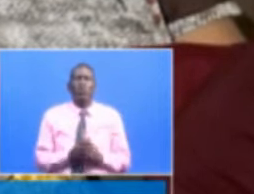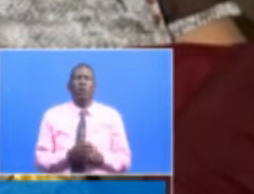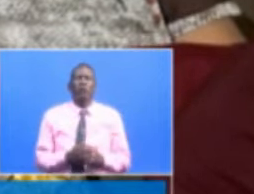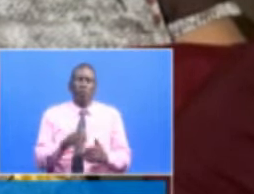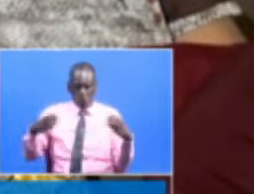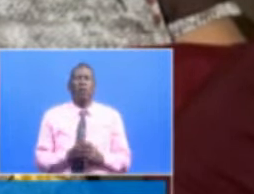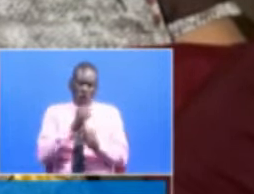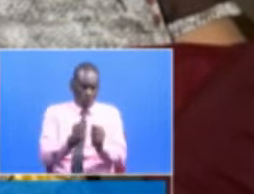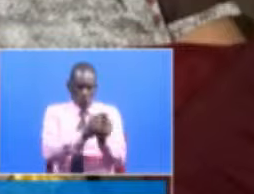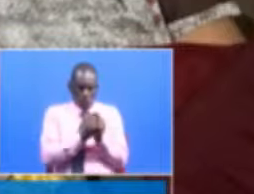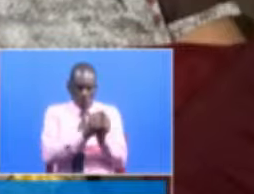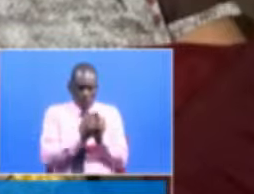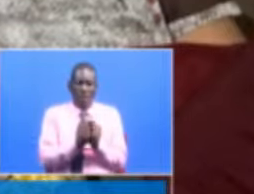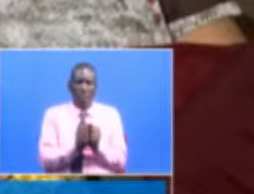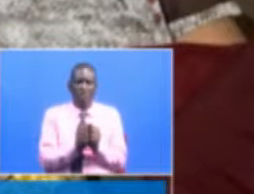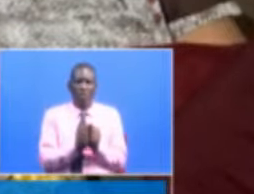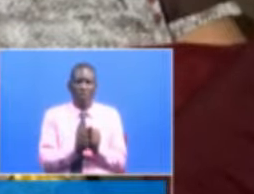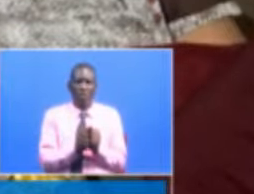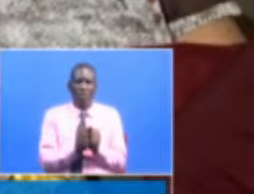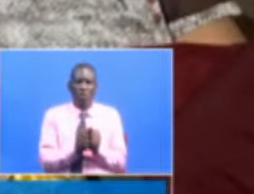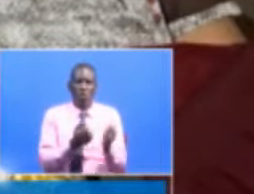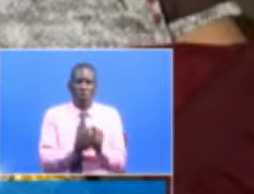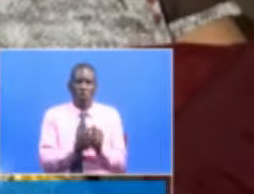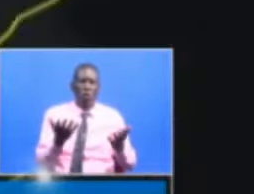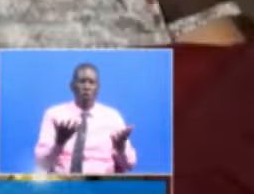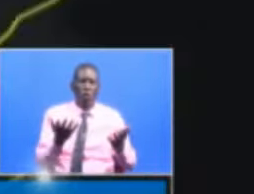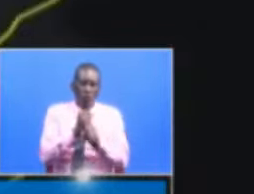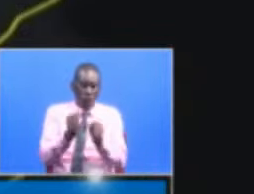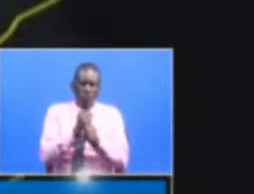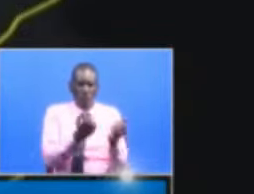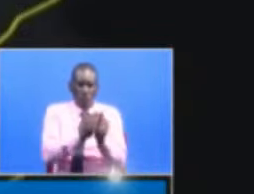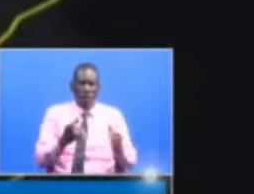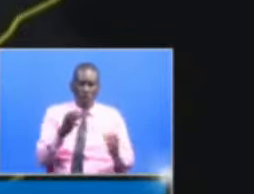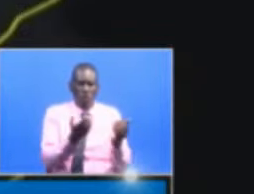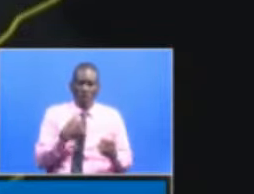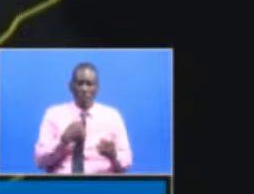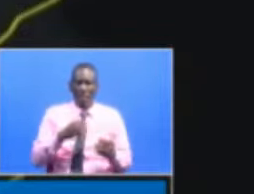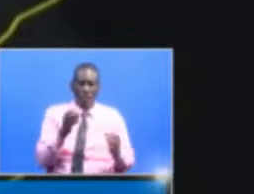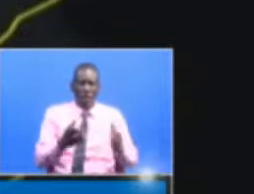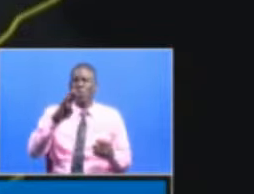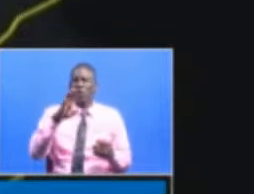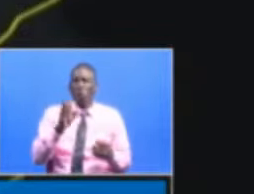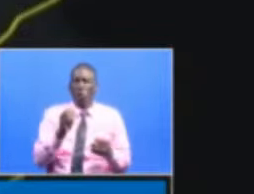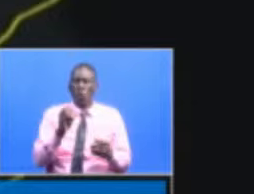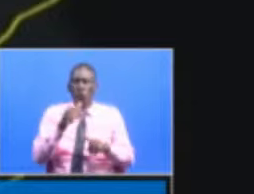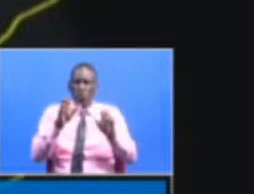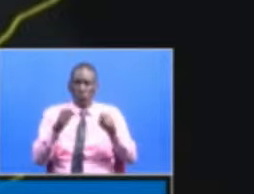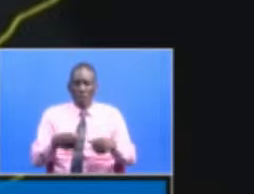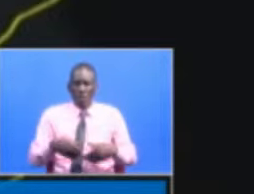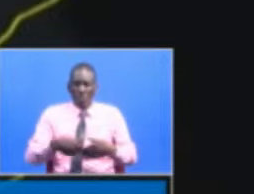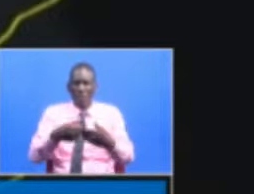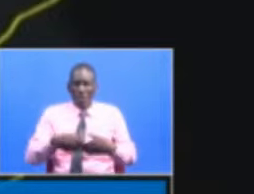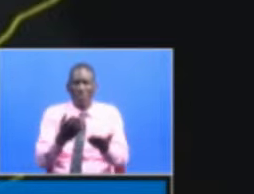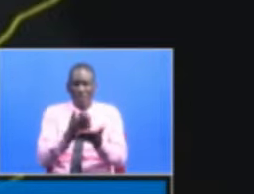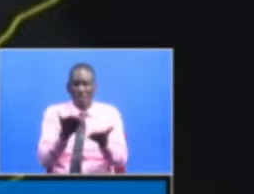kazi na nyinyi ambapo kama mngekuwa mko na kama CBOs ambao mnaweza mkapatia kitu